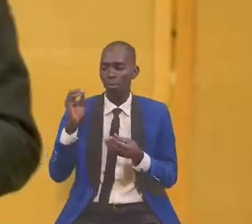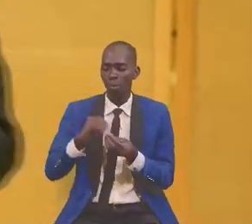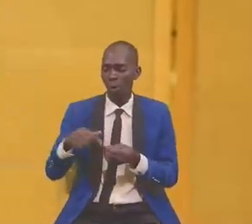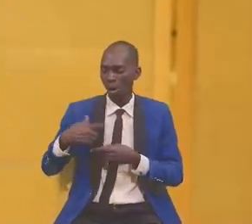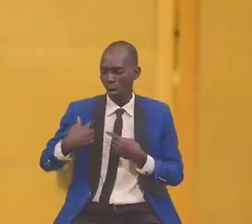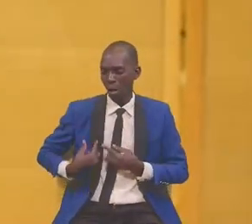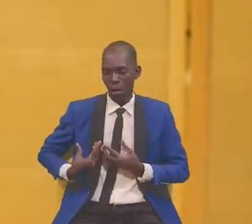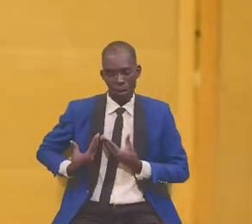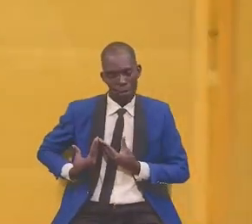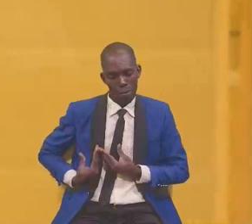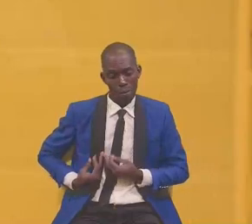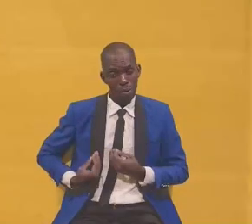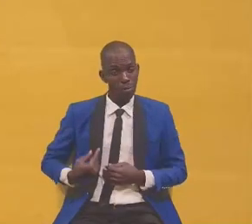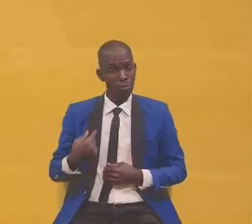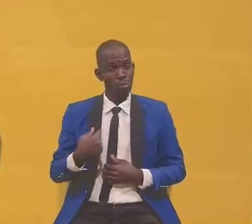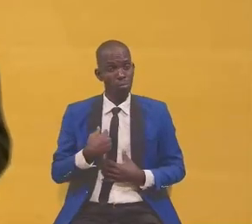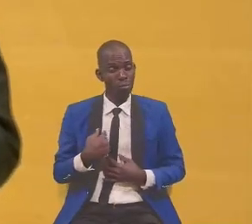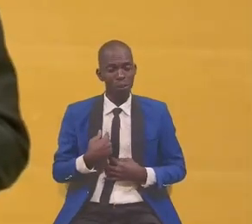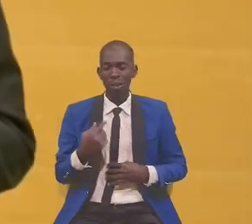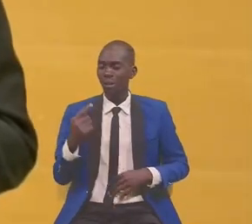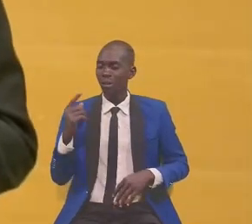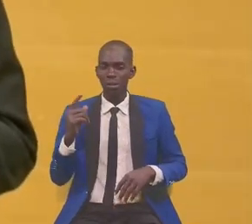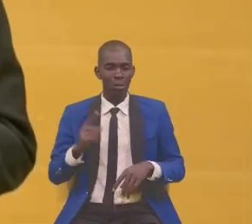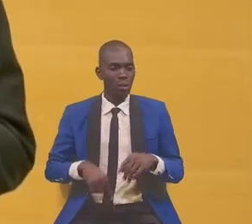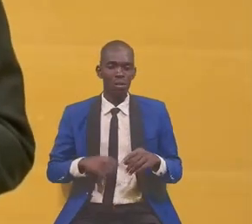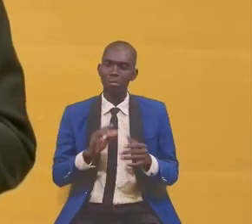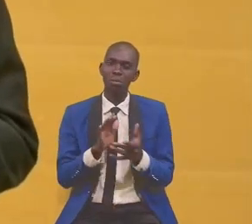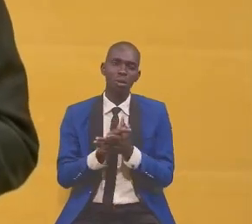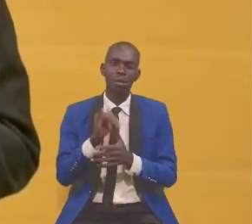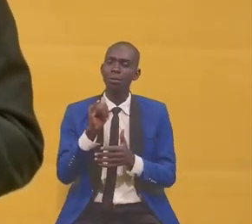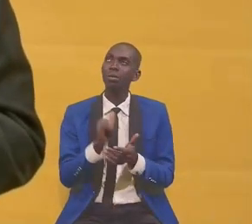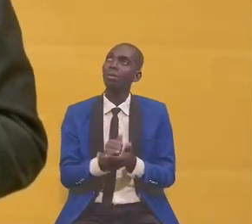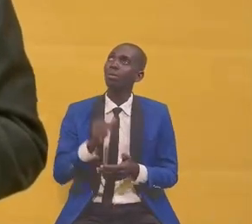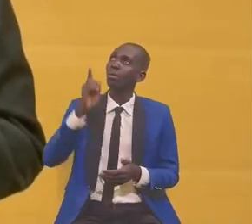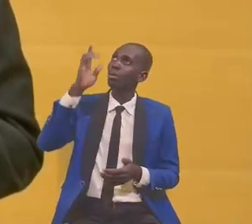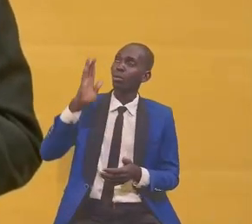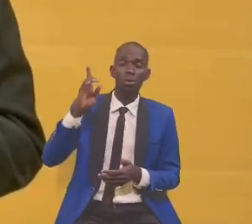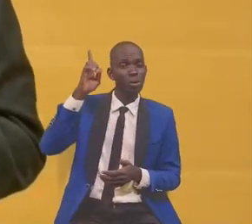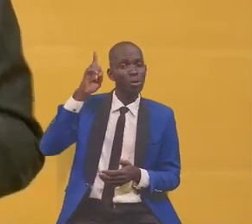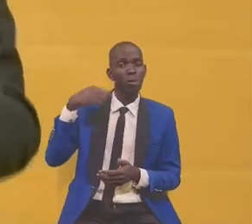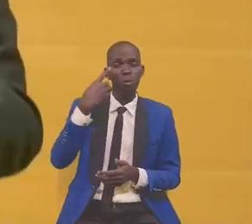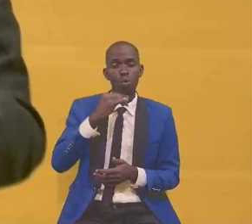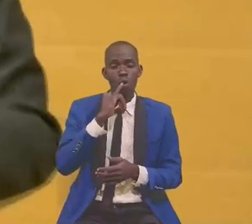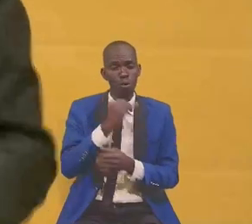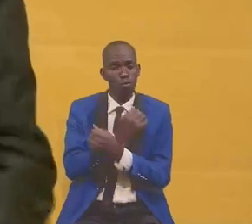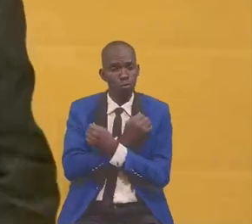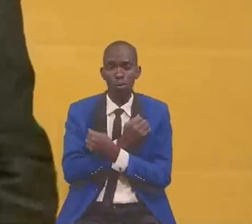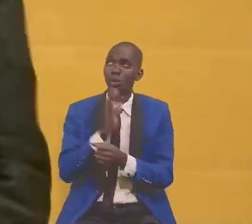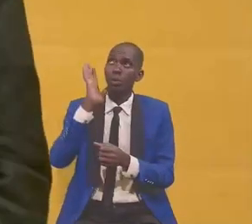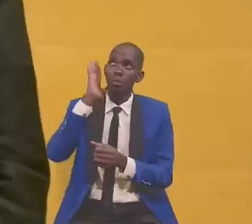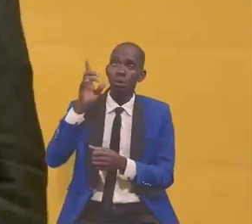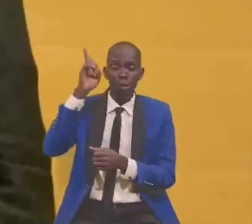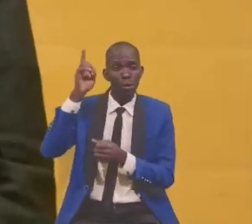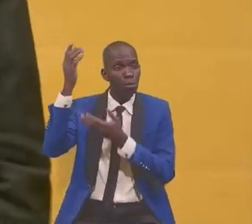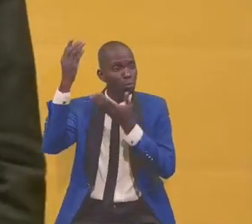pas m'amener à croire que le Dieu d'amour va juger et quelqu'un ira dans